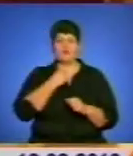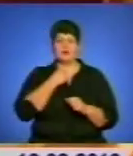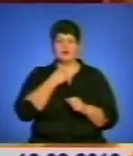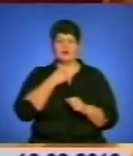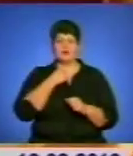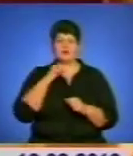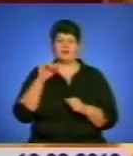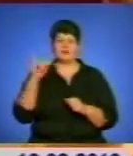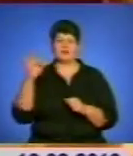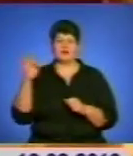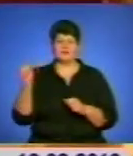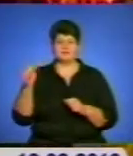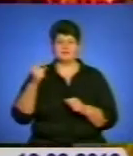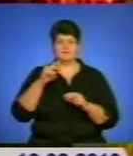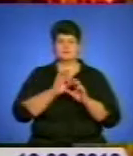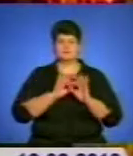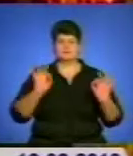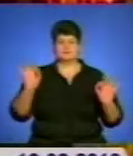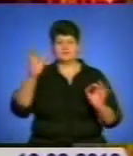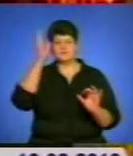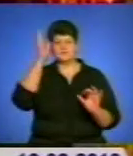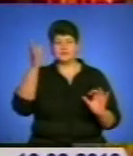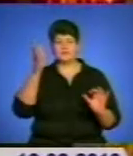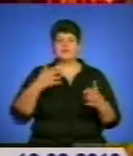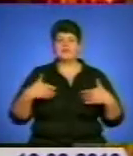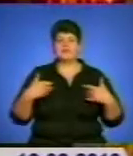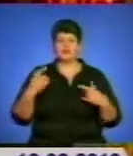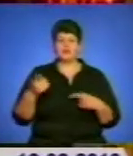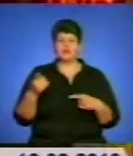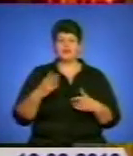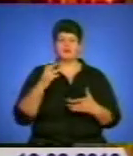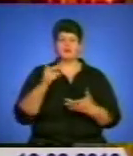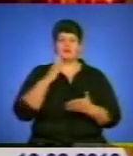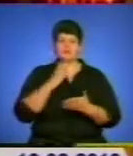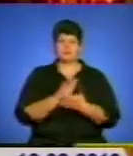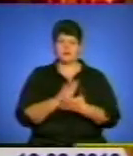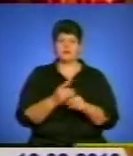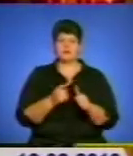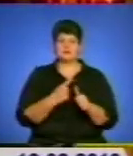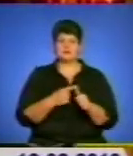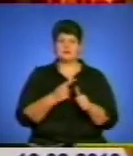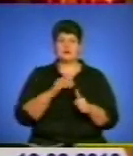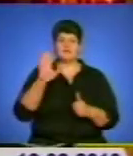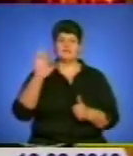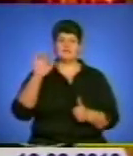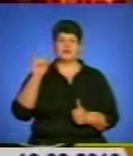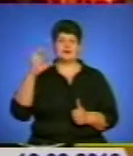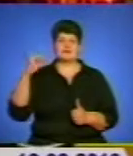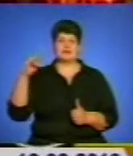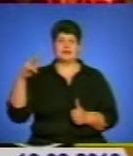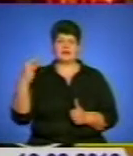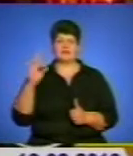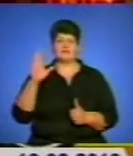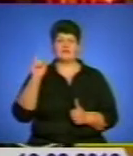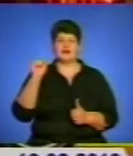Іоанн – пригарний світильник. Вітаємо тернополян, усіх тих, хто носить славнозвісне ім'я Василій, жінок